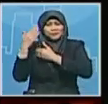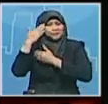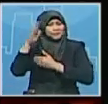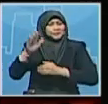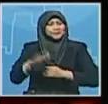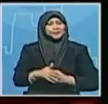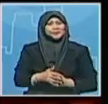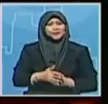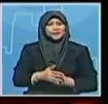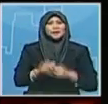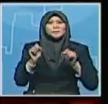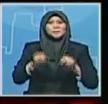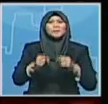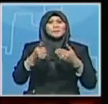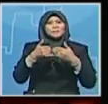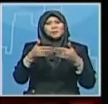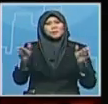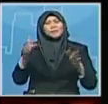boleh memanfaatkan talian